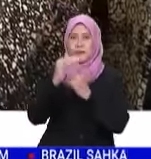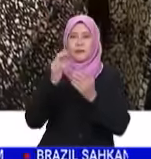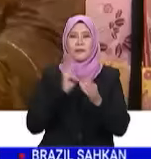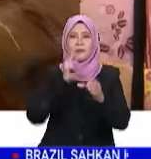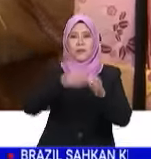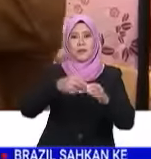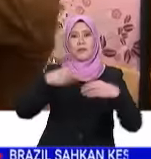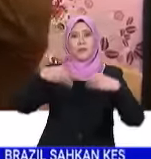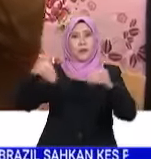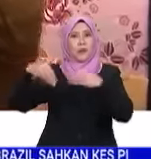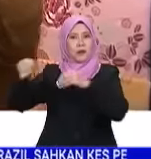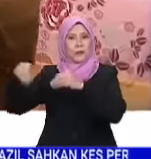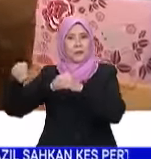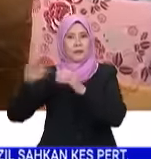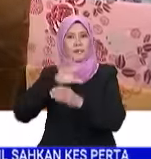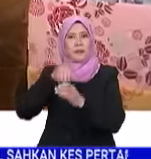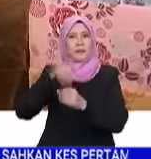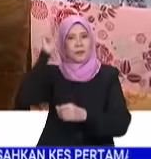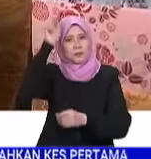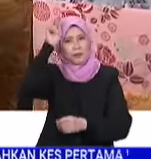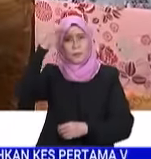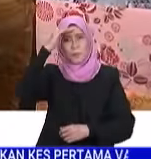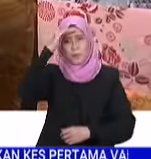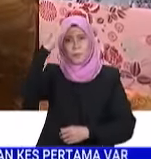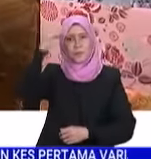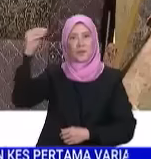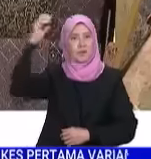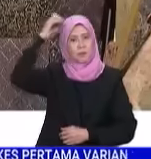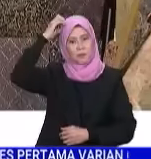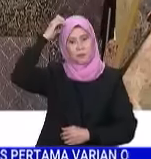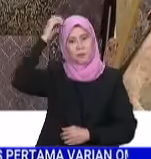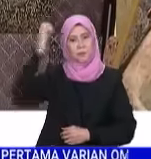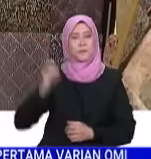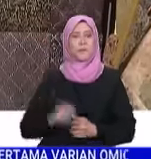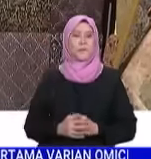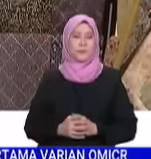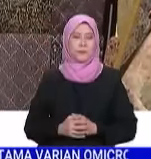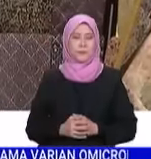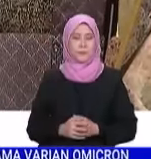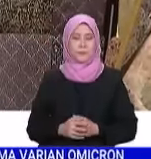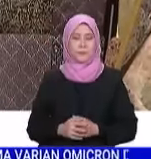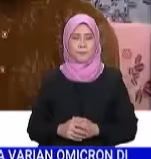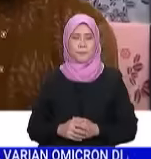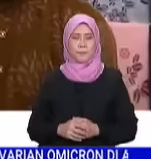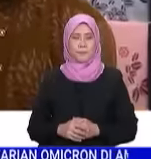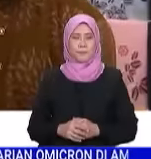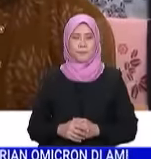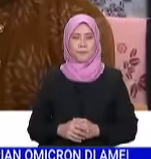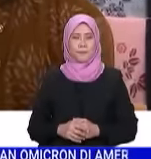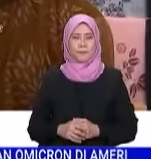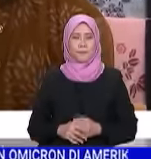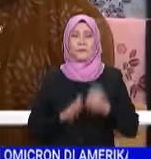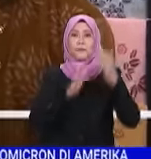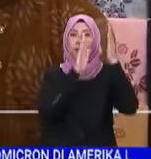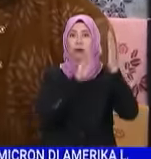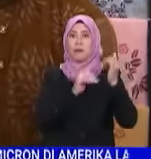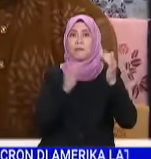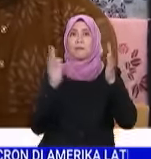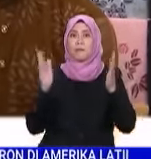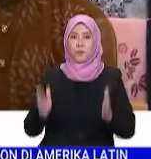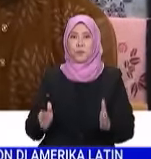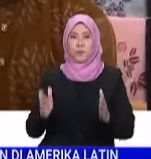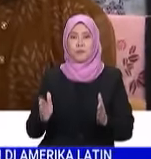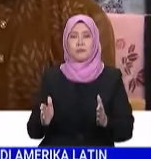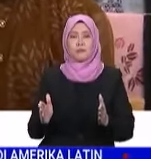aktiviti jualan termasuk dari Kelantan Johor dan Selangor semoga orang ramai